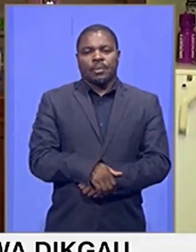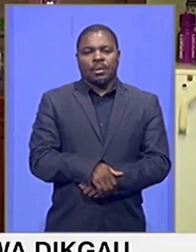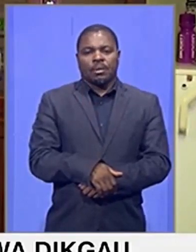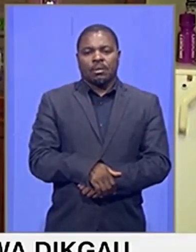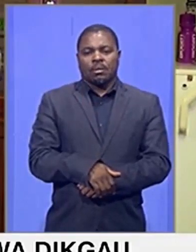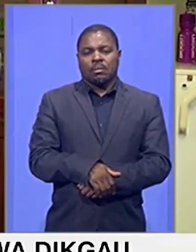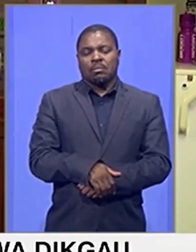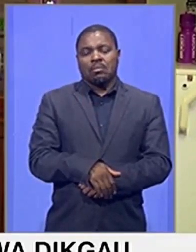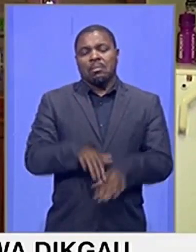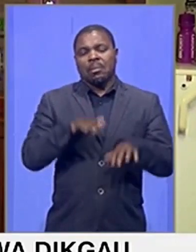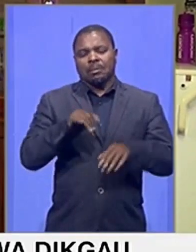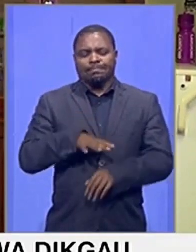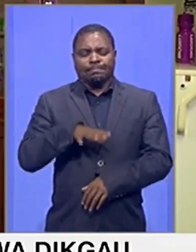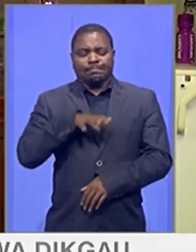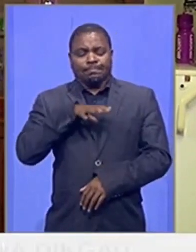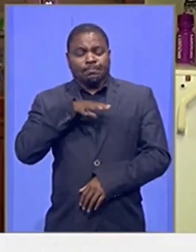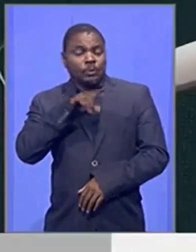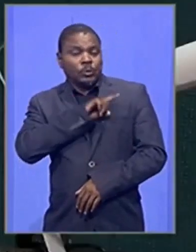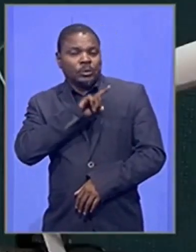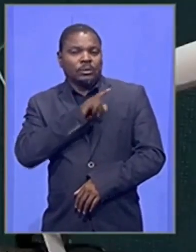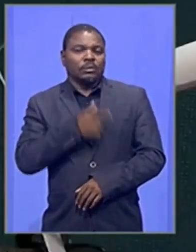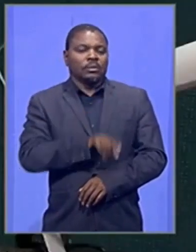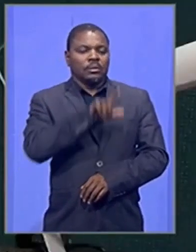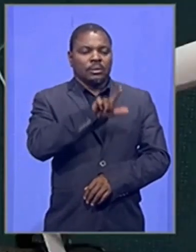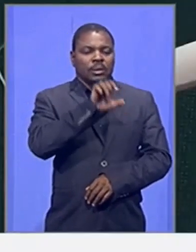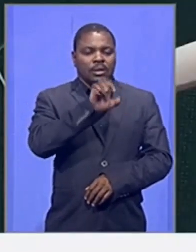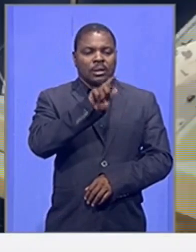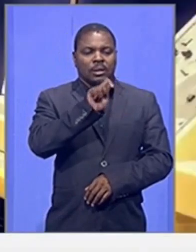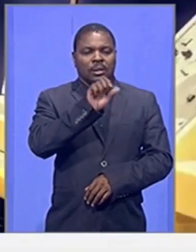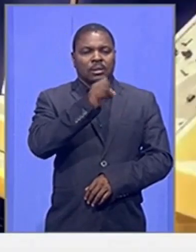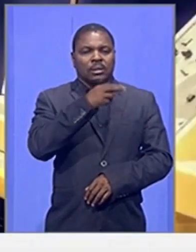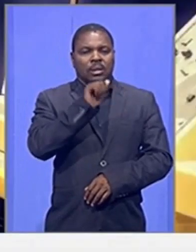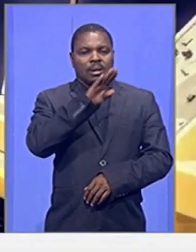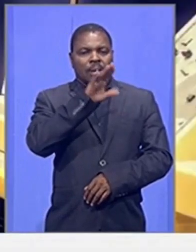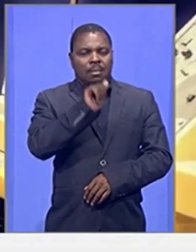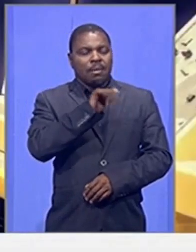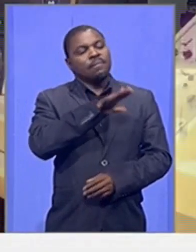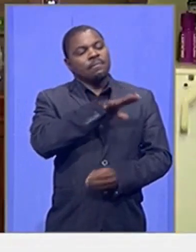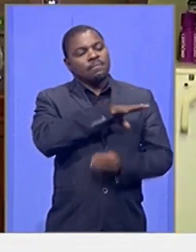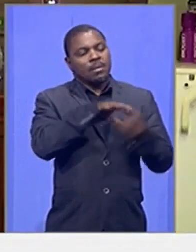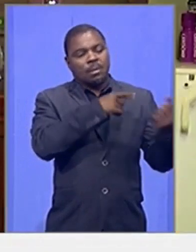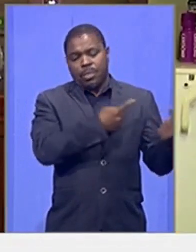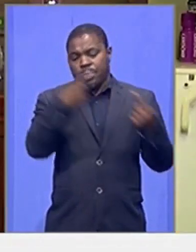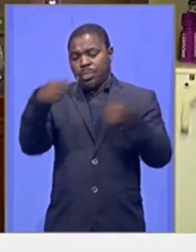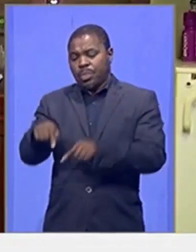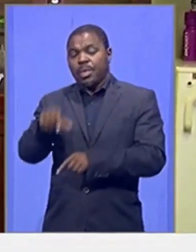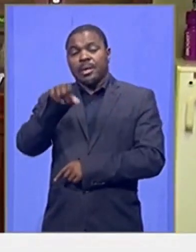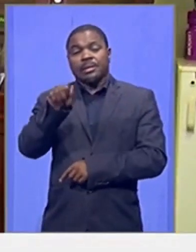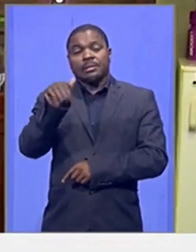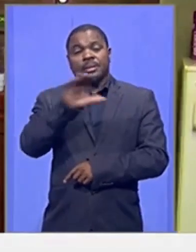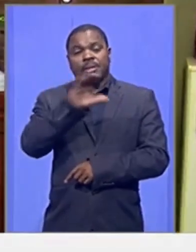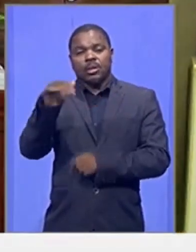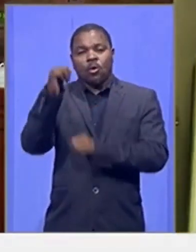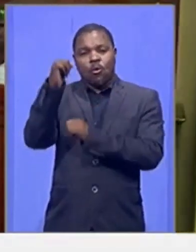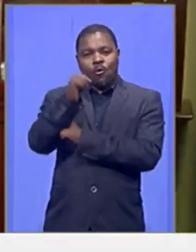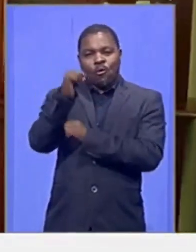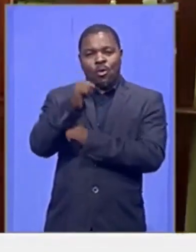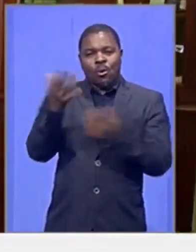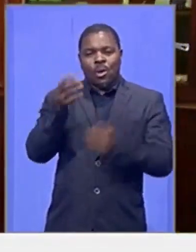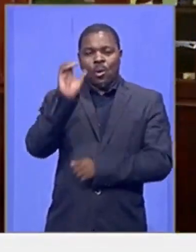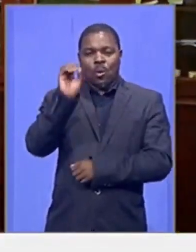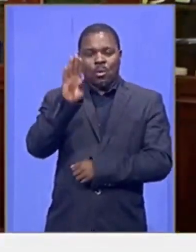Maikutlo a ile a phahama haholo nakong eo ba lelapa la Letshaba ba neng ba fihla dikantorong tsa SABC tse Bloemfontein ho tla phutha thepa ya